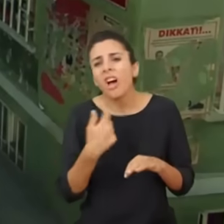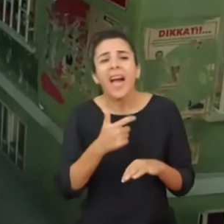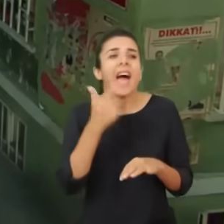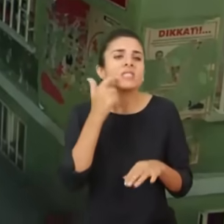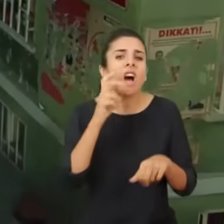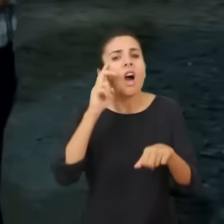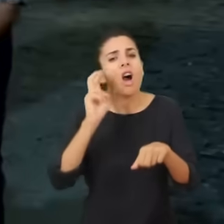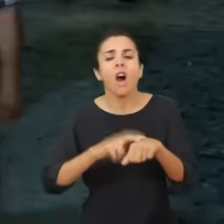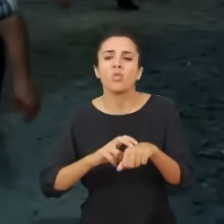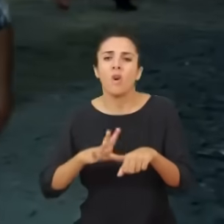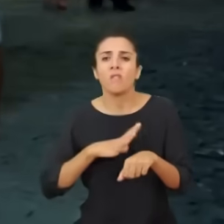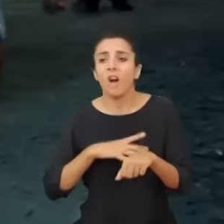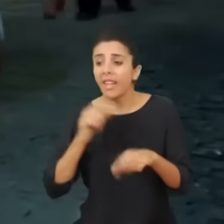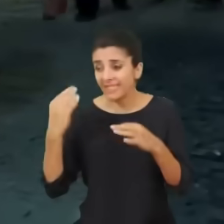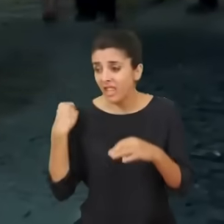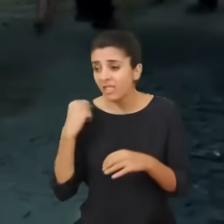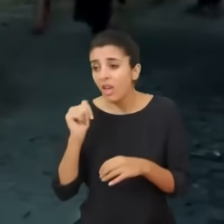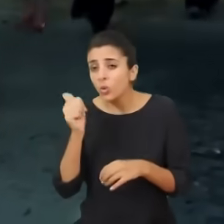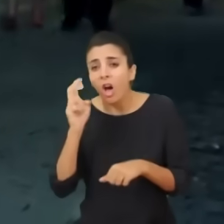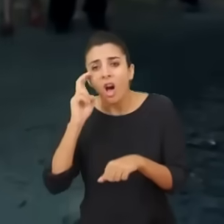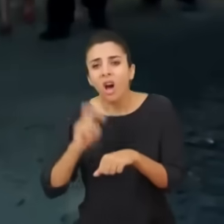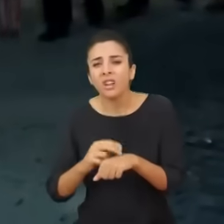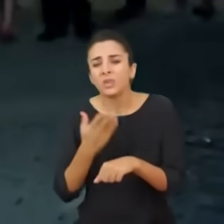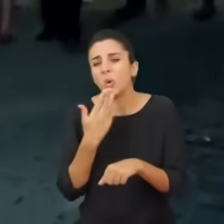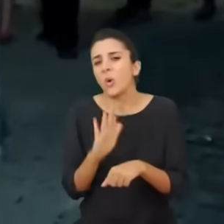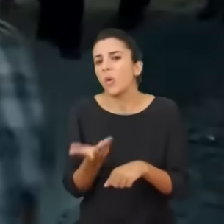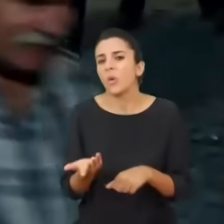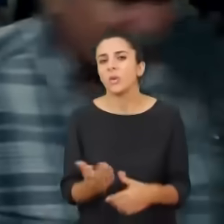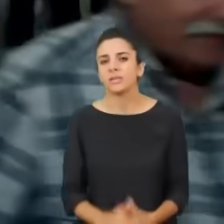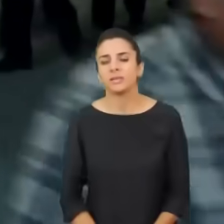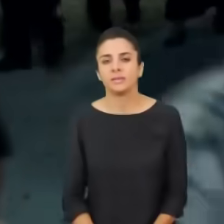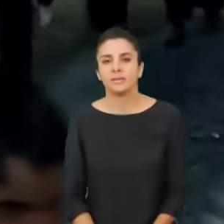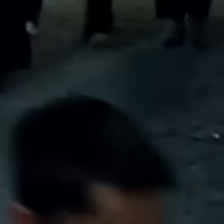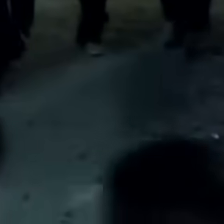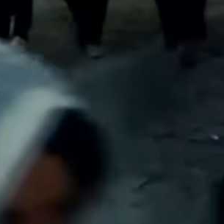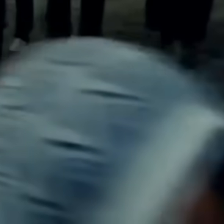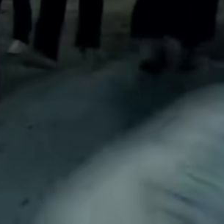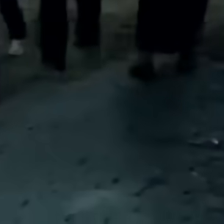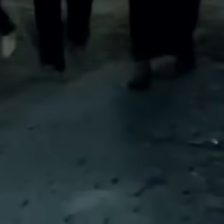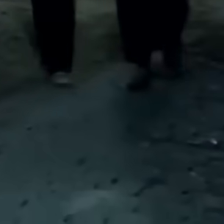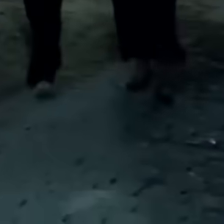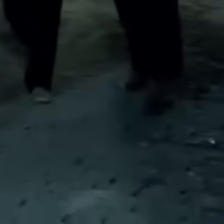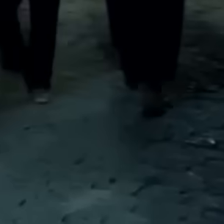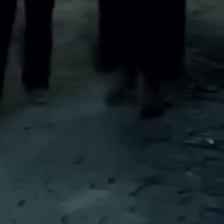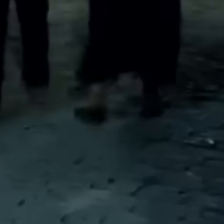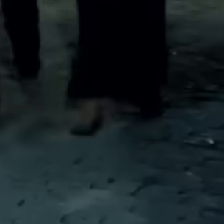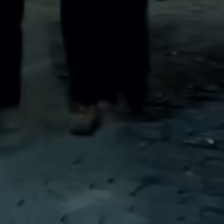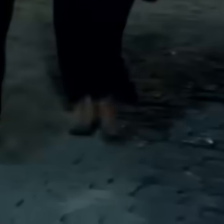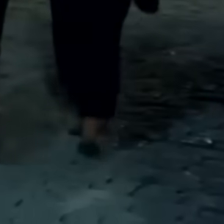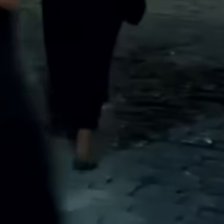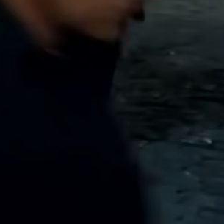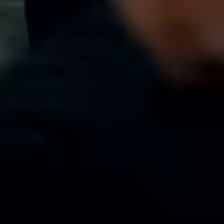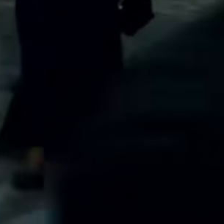var. Mahalleli çoluk çocuk, kadın erkek teraviye gidiyor. Kimisi tek, kimisi de ailece. Kadınlarda